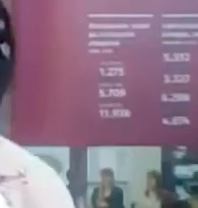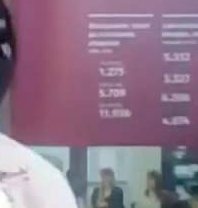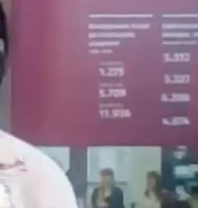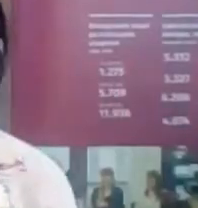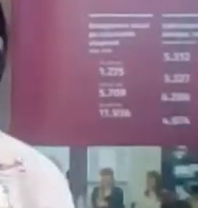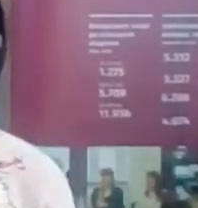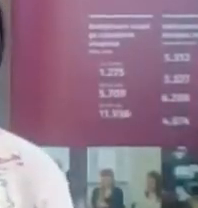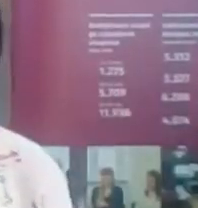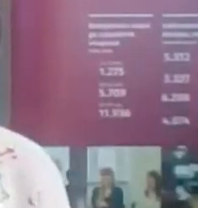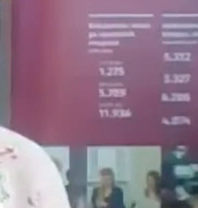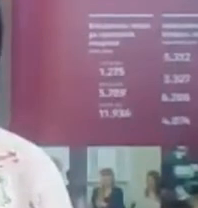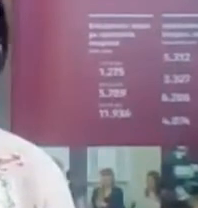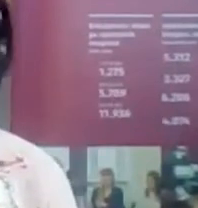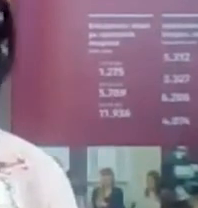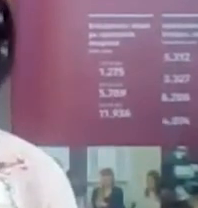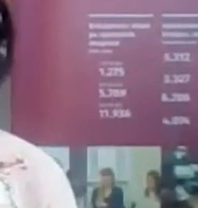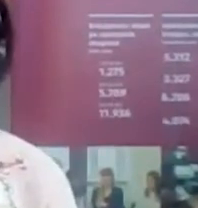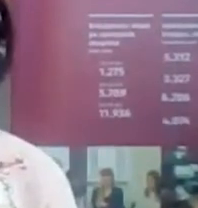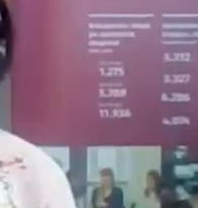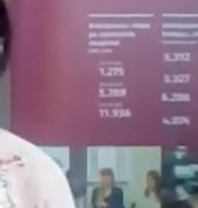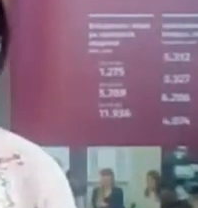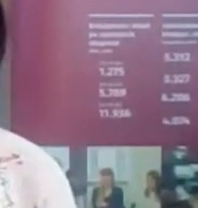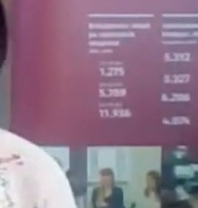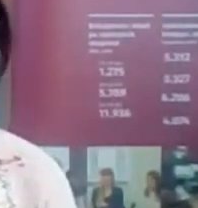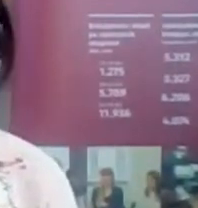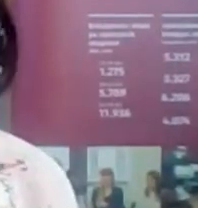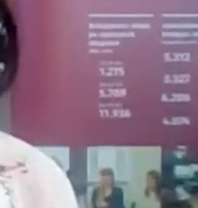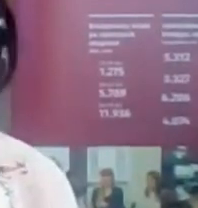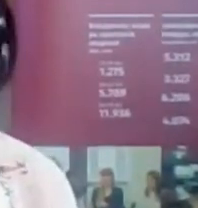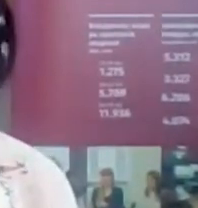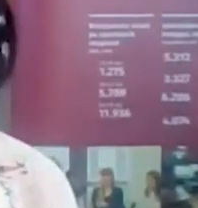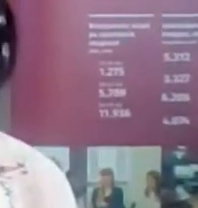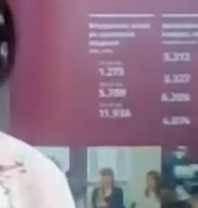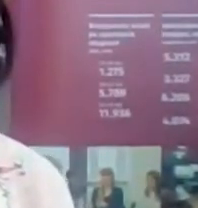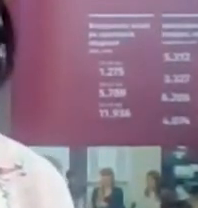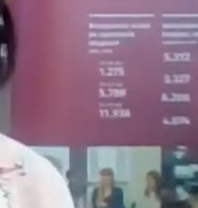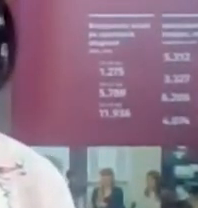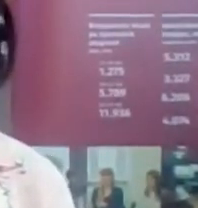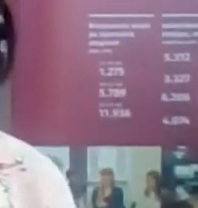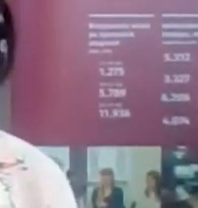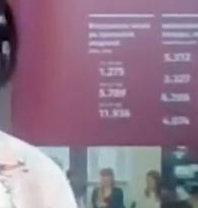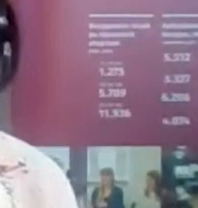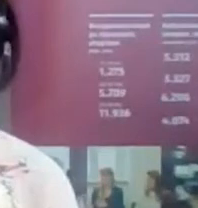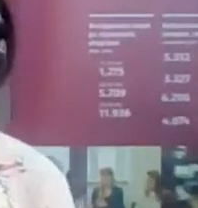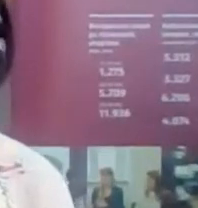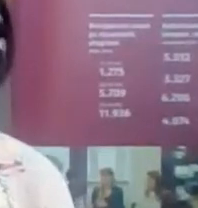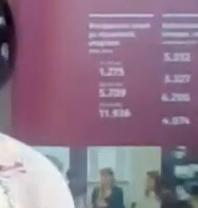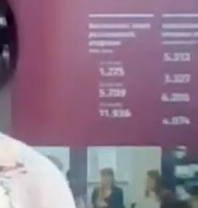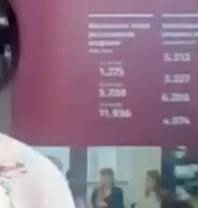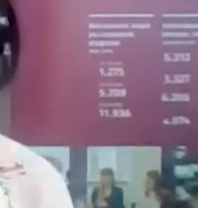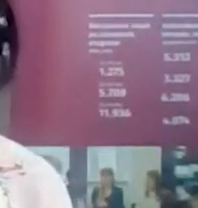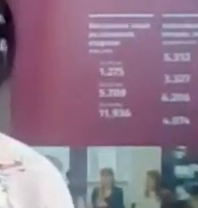danes, ta, da je potrebno, da smo ne le samo državljani, ampak da smo ljudje, da